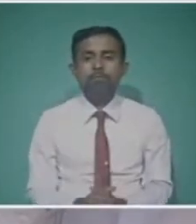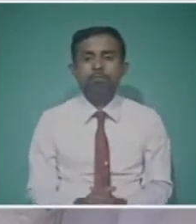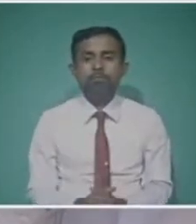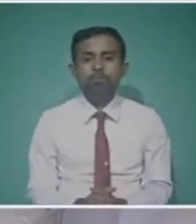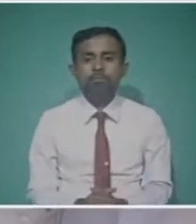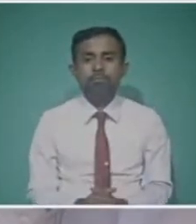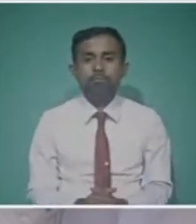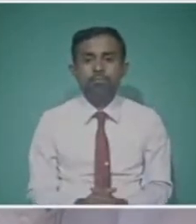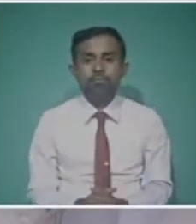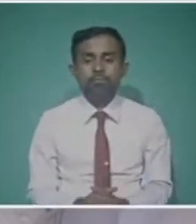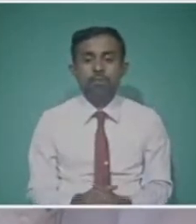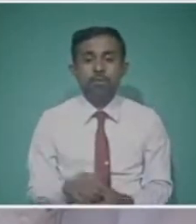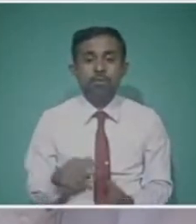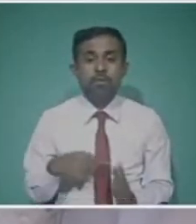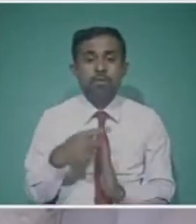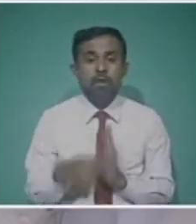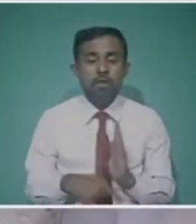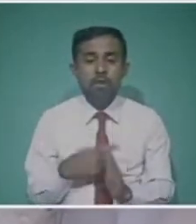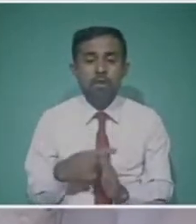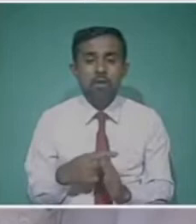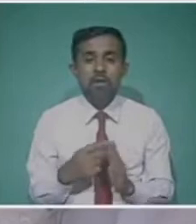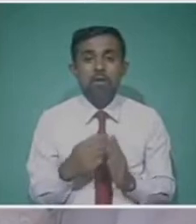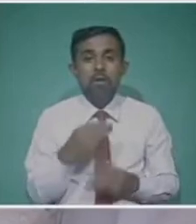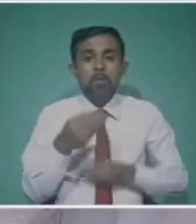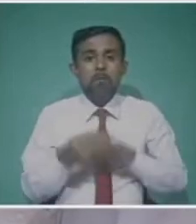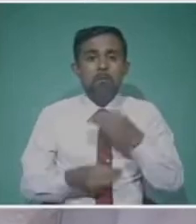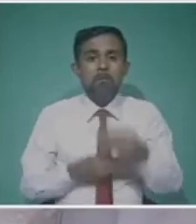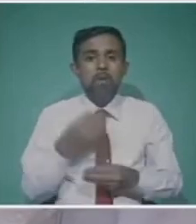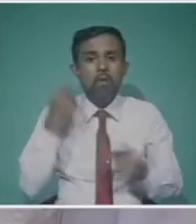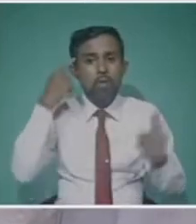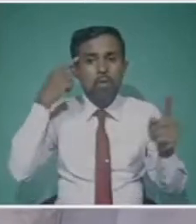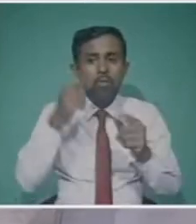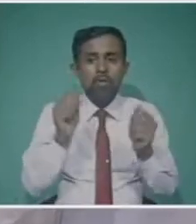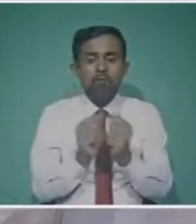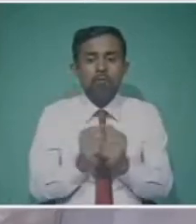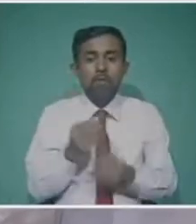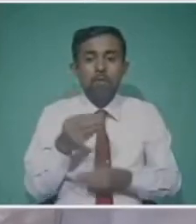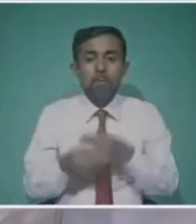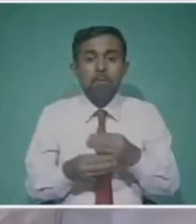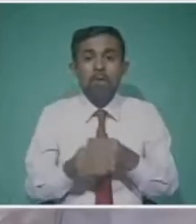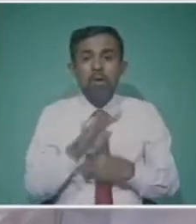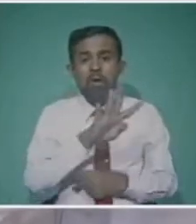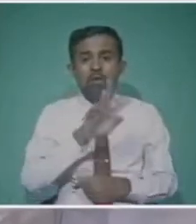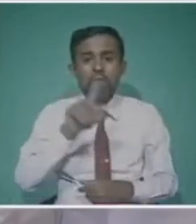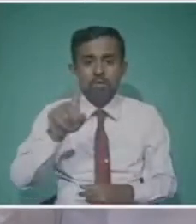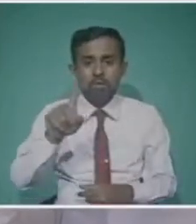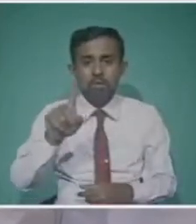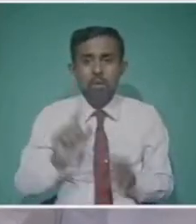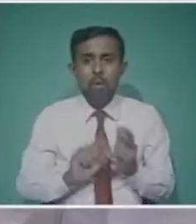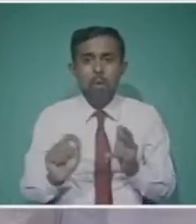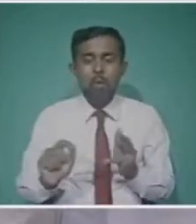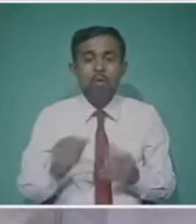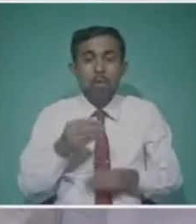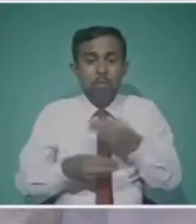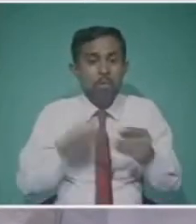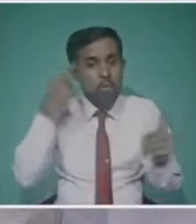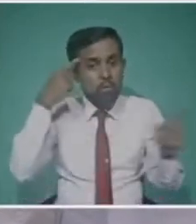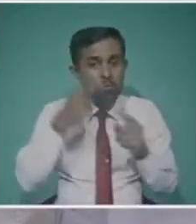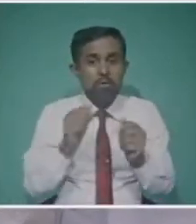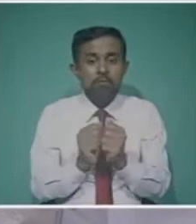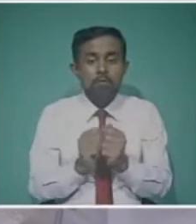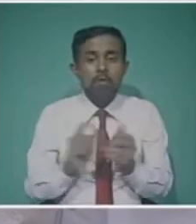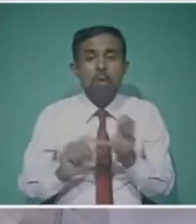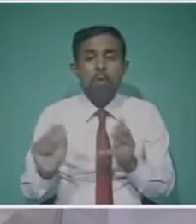වගේම මේ රටේ ව්‍යවසායකත්වයේ සම්බන්ධයෙන් වැඩ කරන්න ආයතන 41ක් තියෙනවා. ව්‍යවසායකත්වයේ සම්බන්ධයෙන් වැඩ